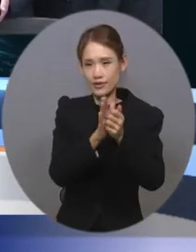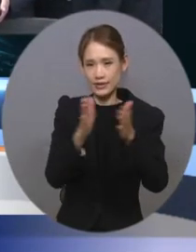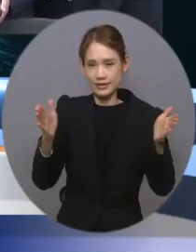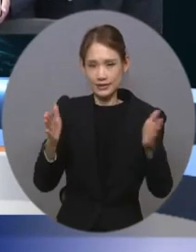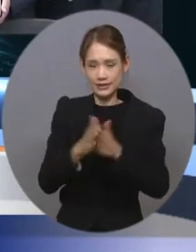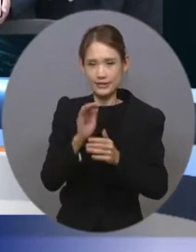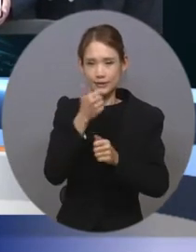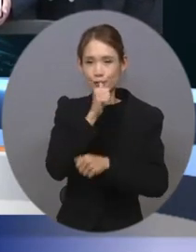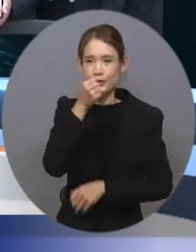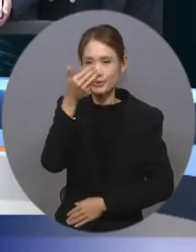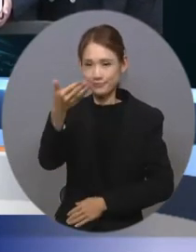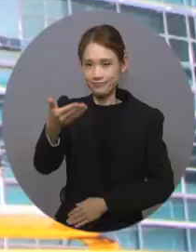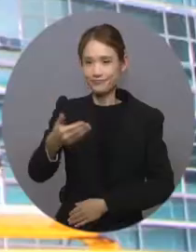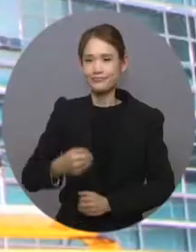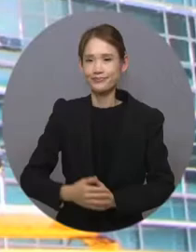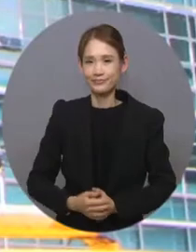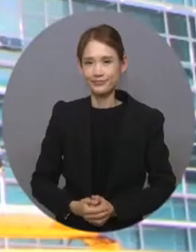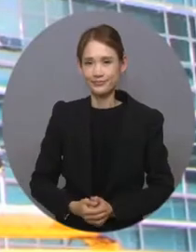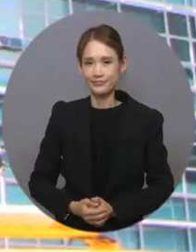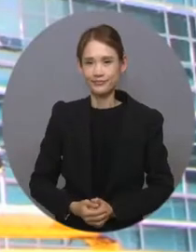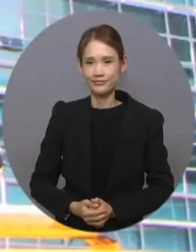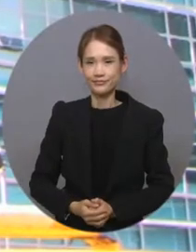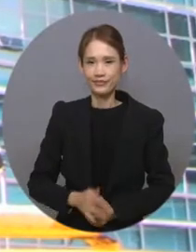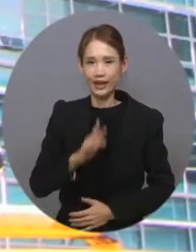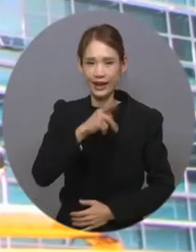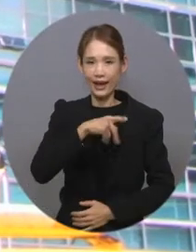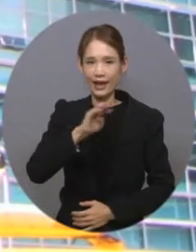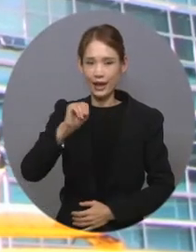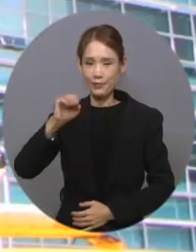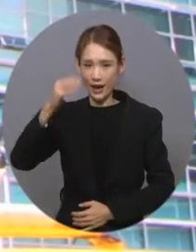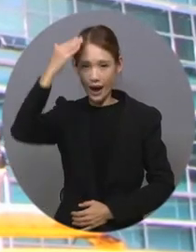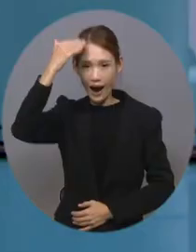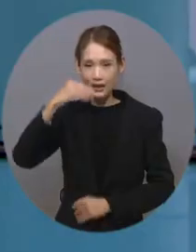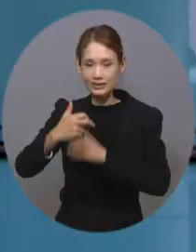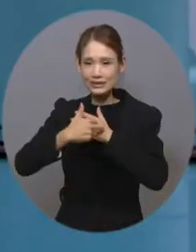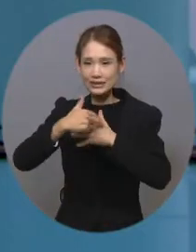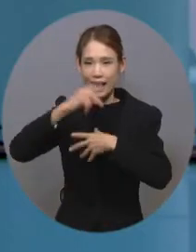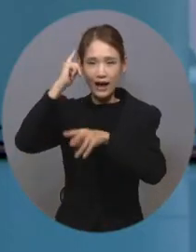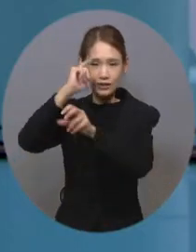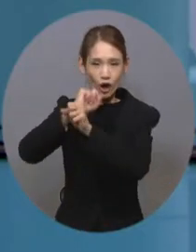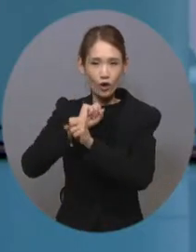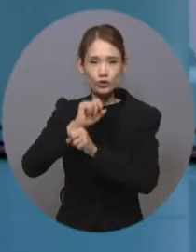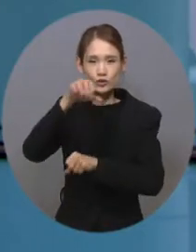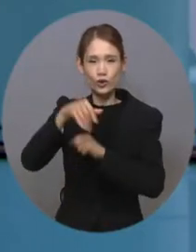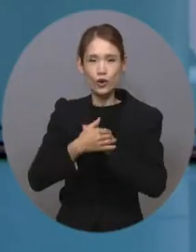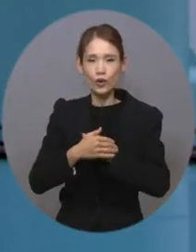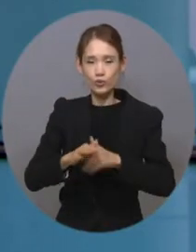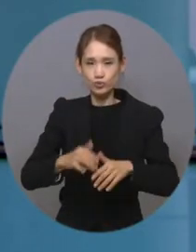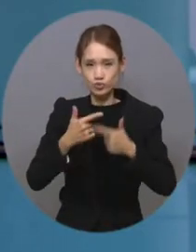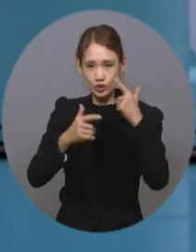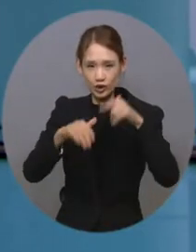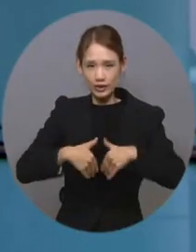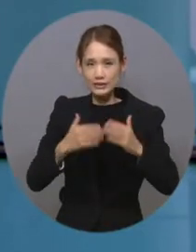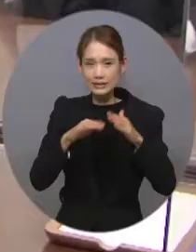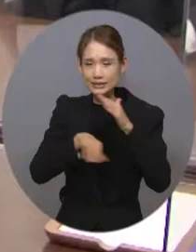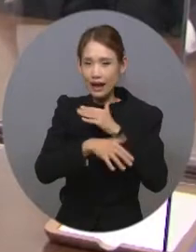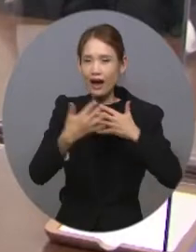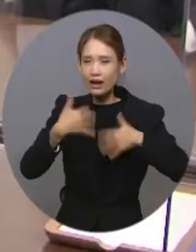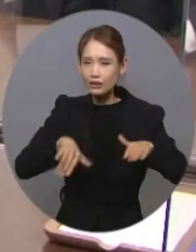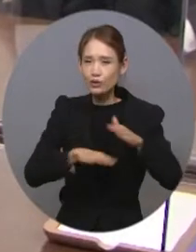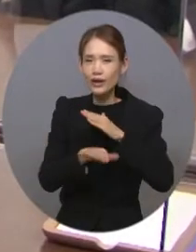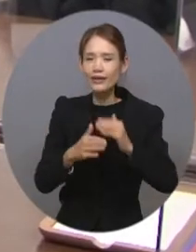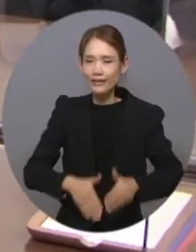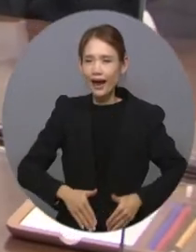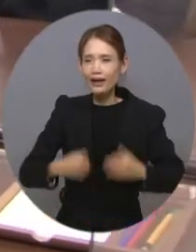기자가 보도합니다 kmi 한국의학연구소 과 우선 동구 취약 계층을 대상으로 따뜻한 겨울 나기